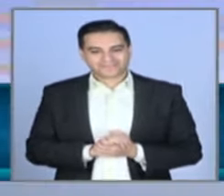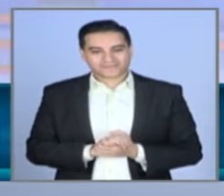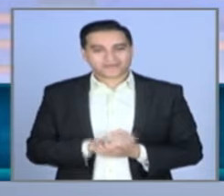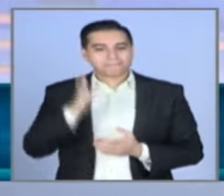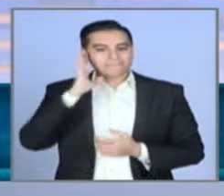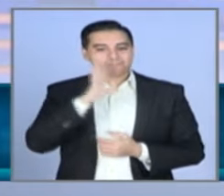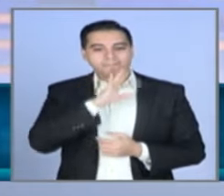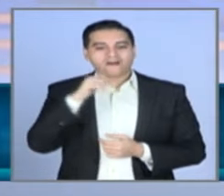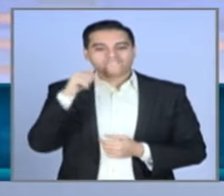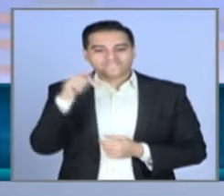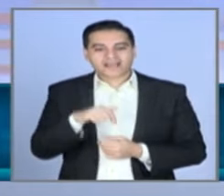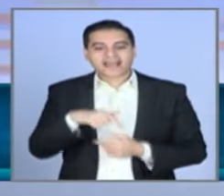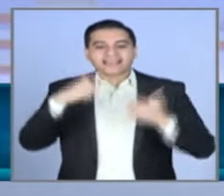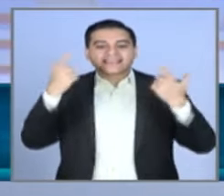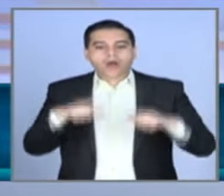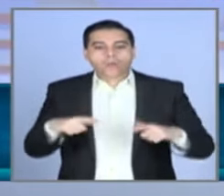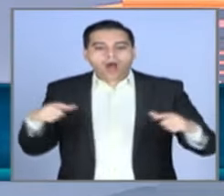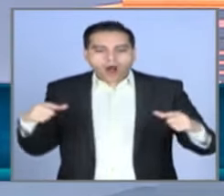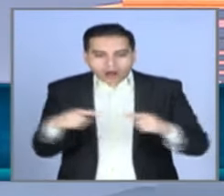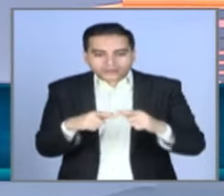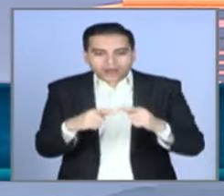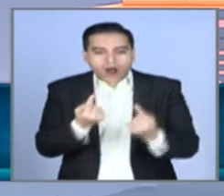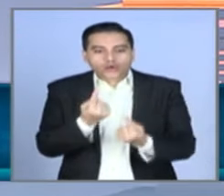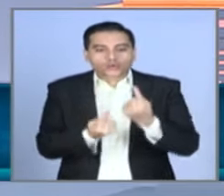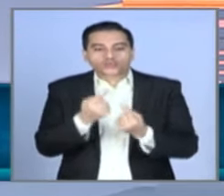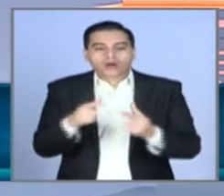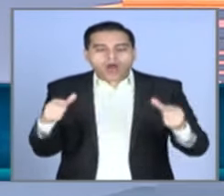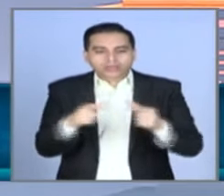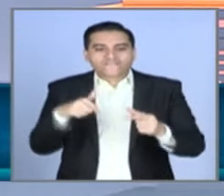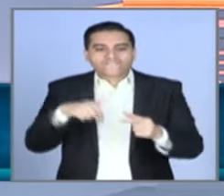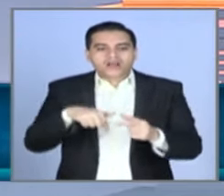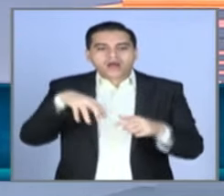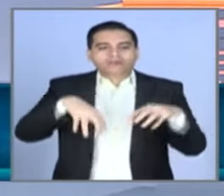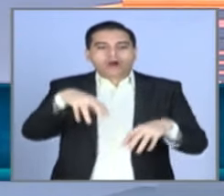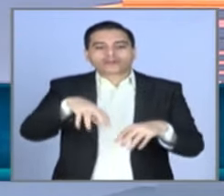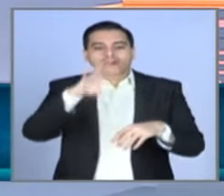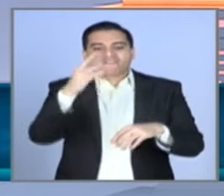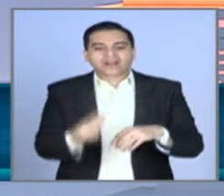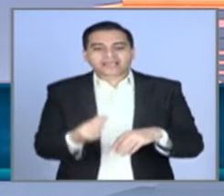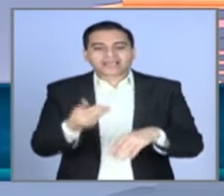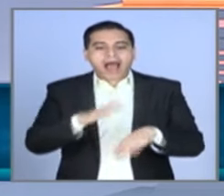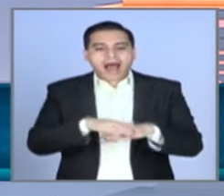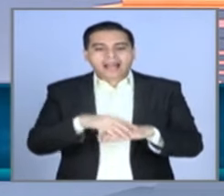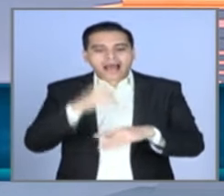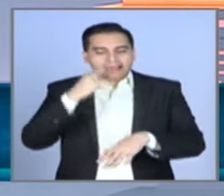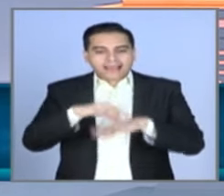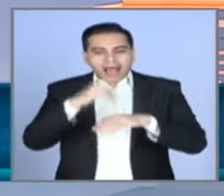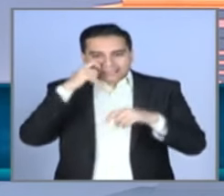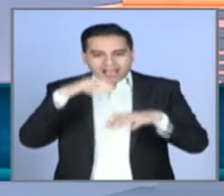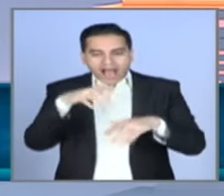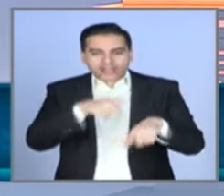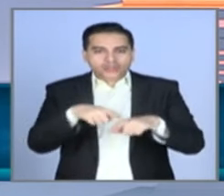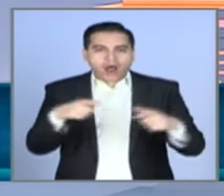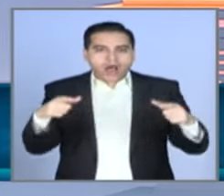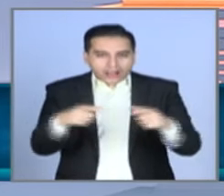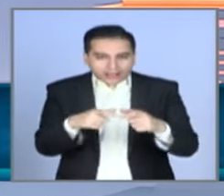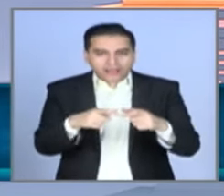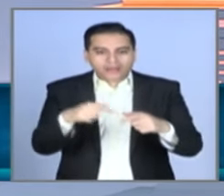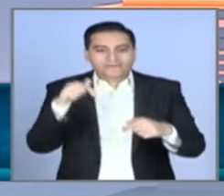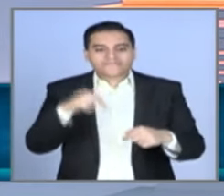ما هي أصغر دولة جزرية في قارة إفريقيا من حيث عدد السكان